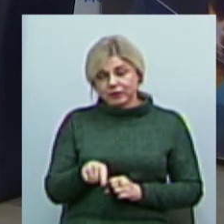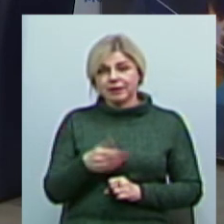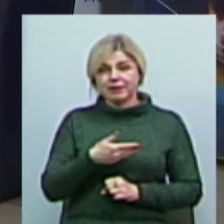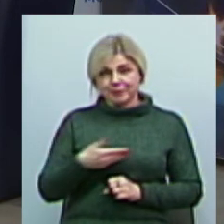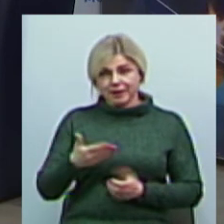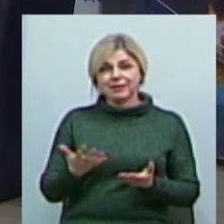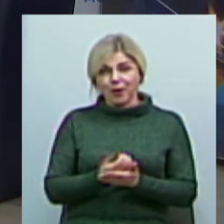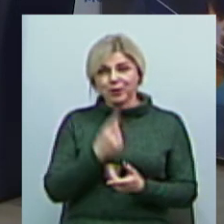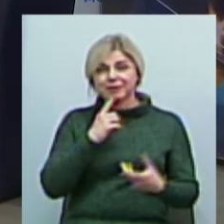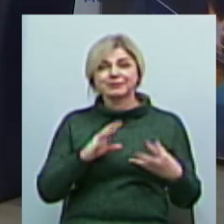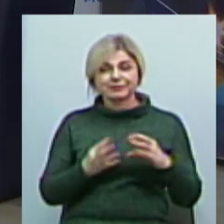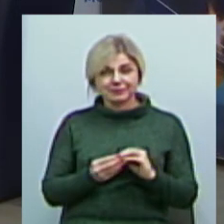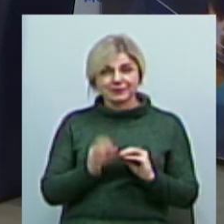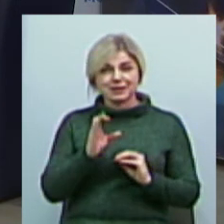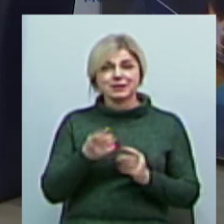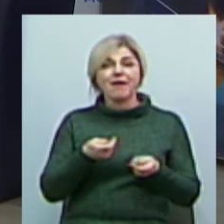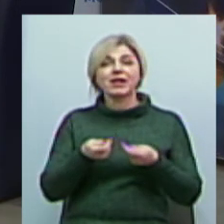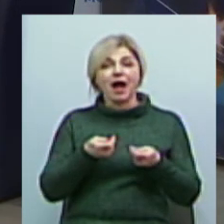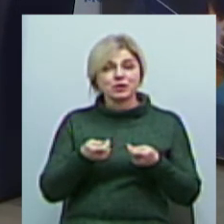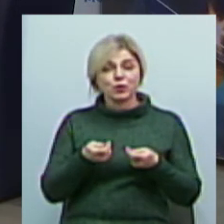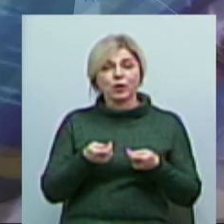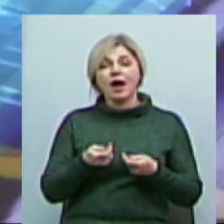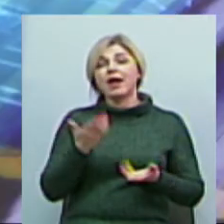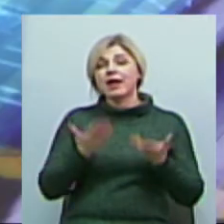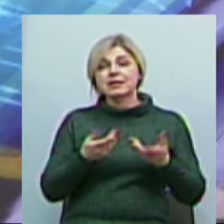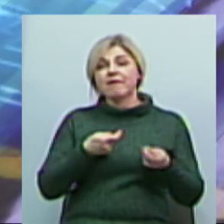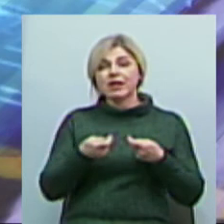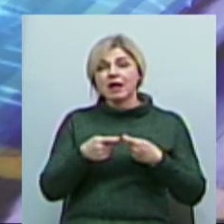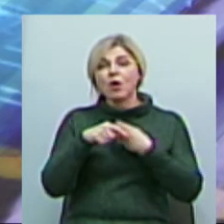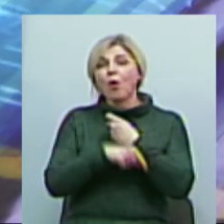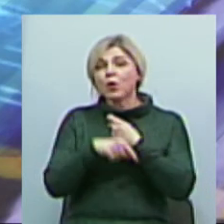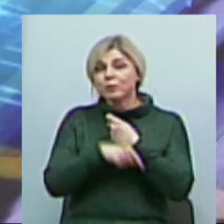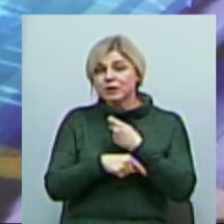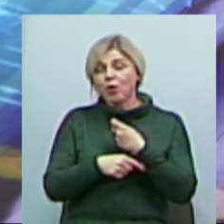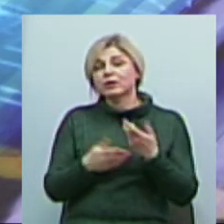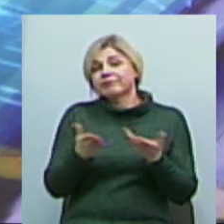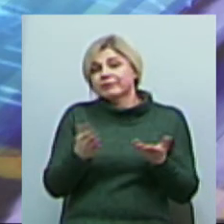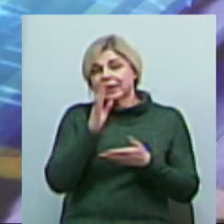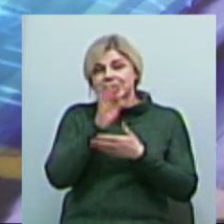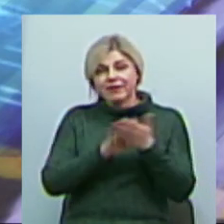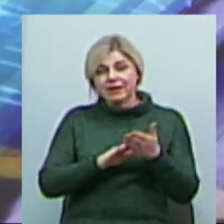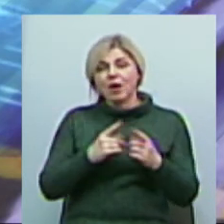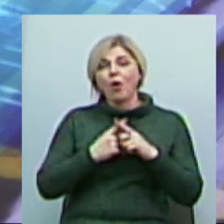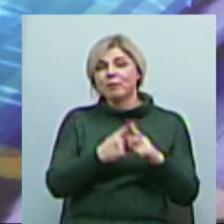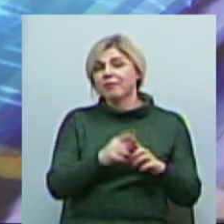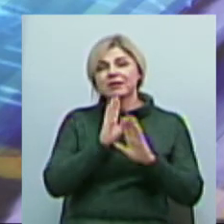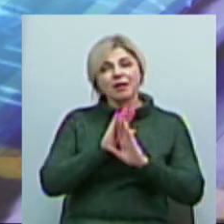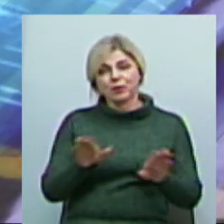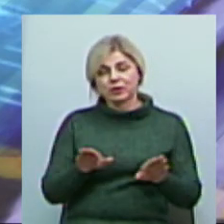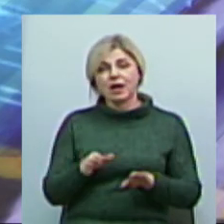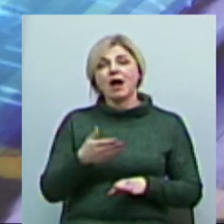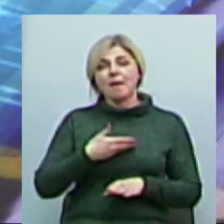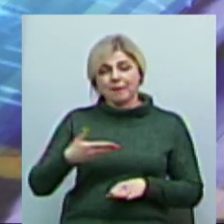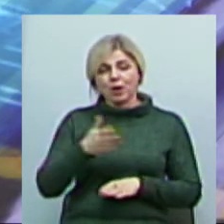находим общий язык с органами власти. Если власть коррупционная, ну тут, извините, компромисса не будет, мы будем называть